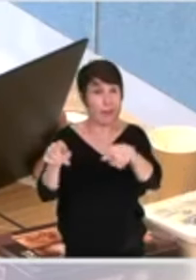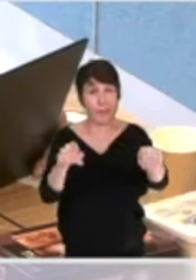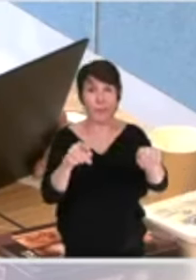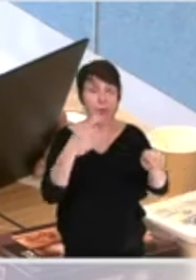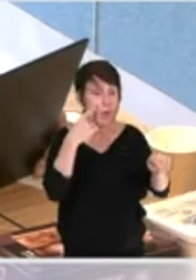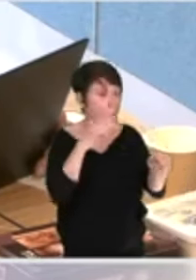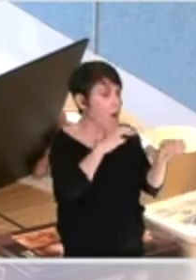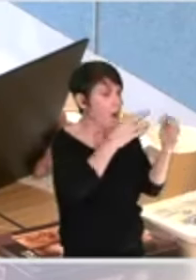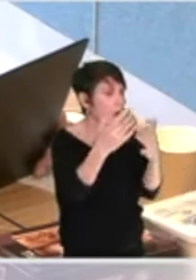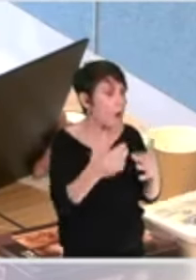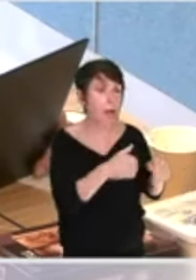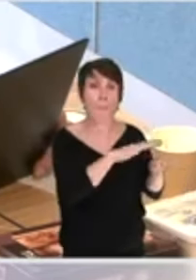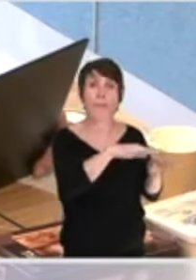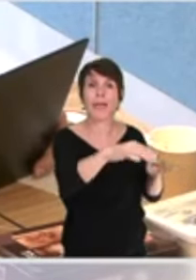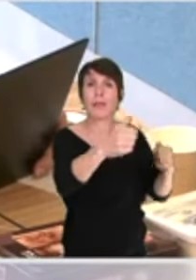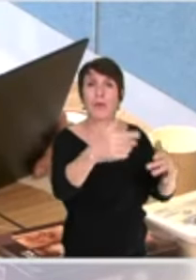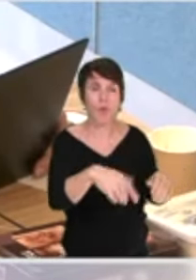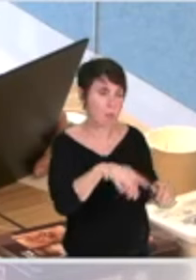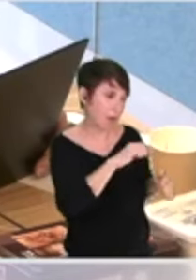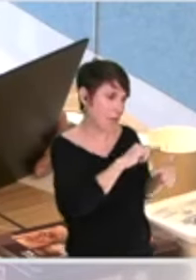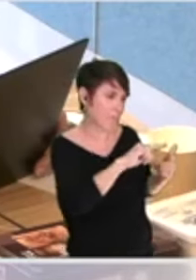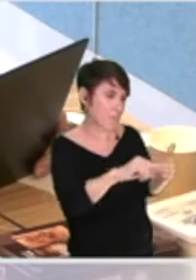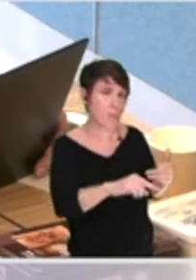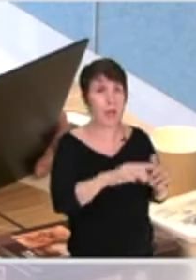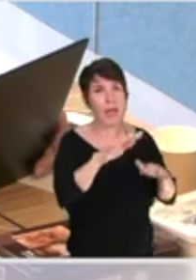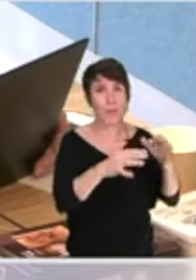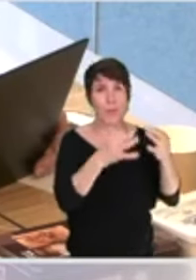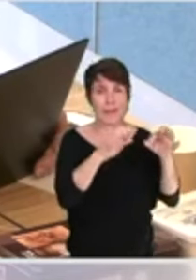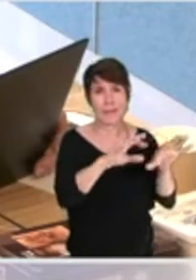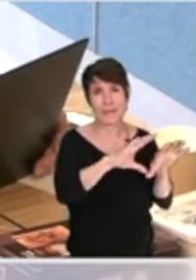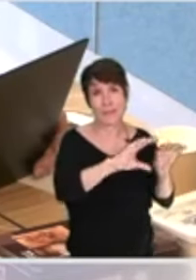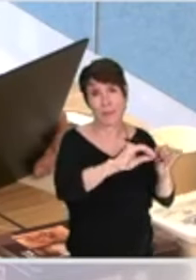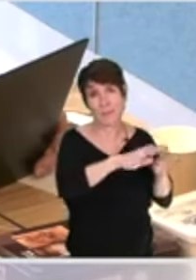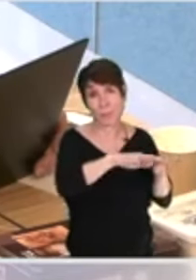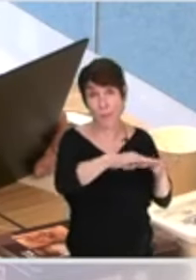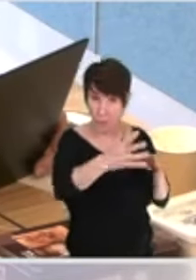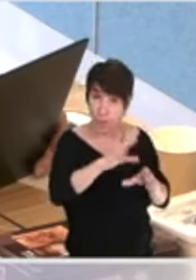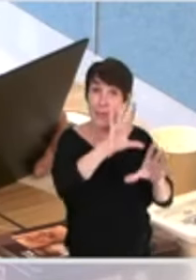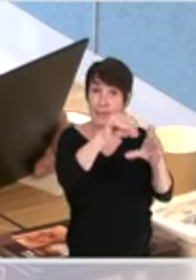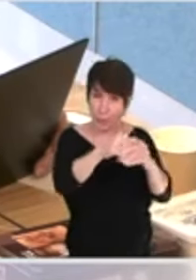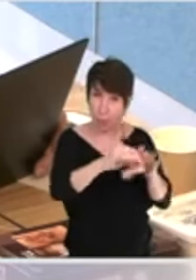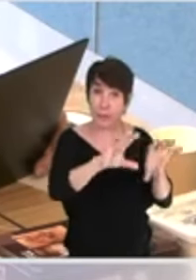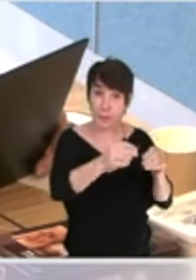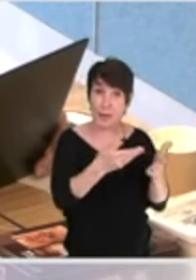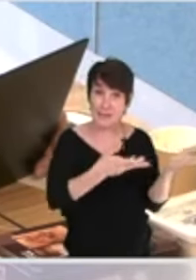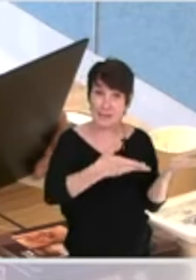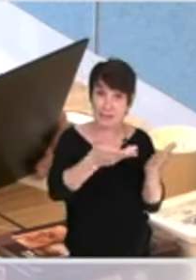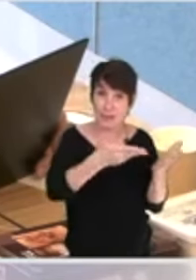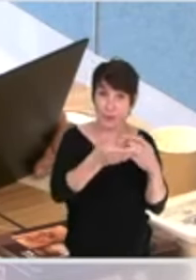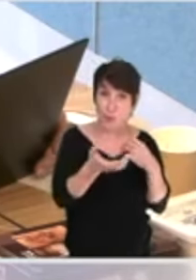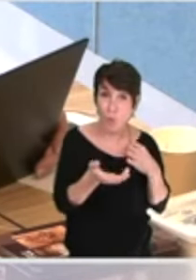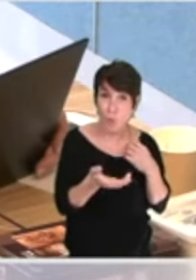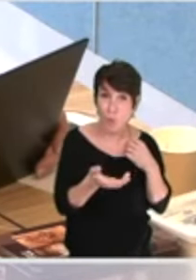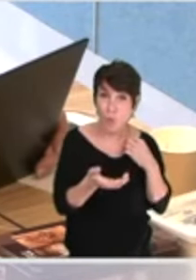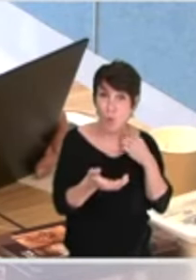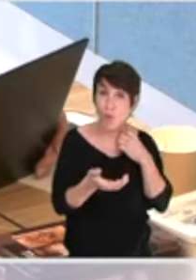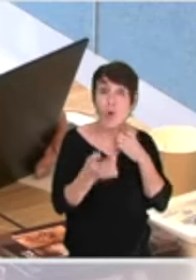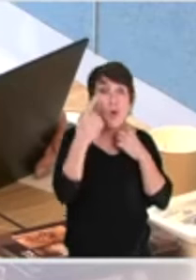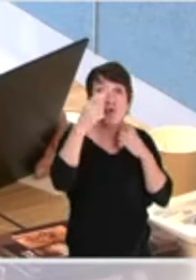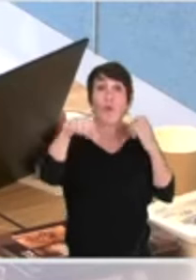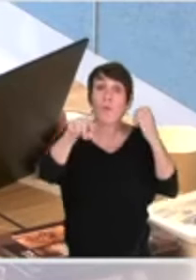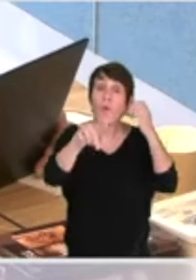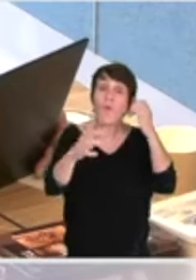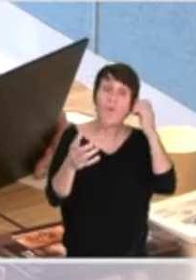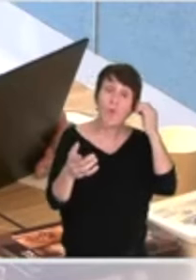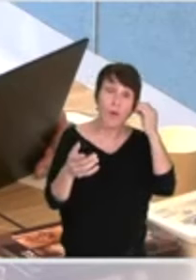dizaine de places de stationnement, y compris les places de livraison. Donc, évidemment, pour vous, l'avenue Jeanne